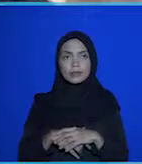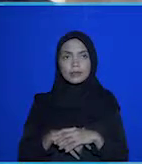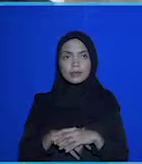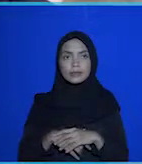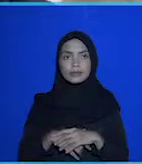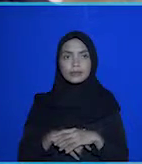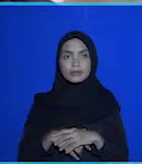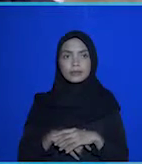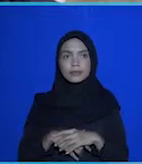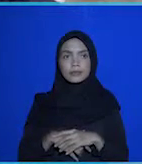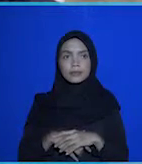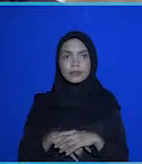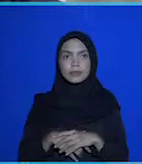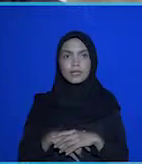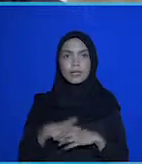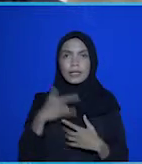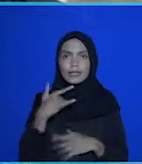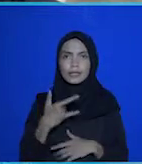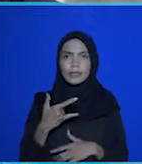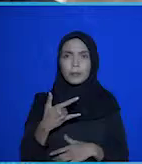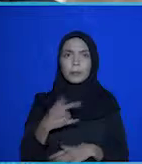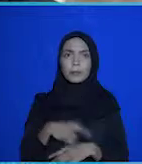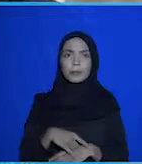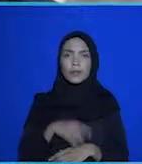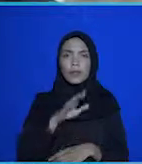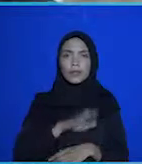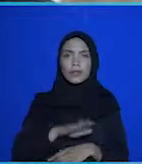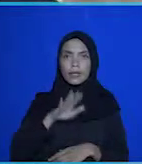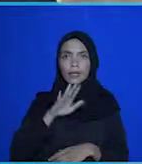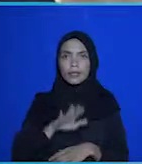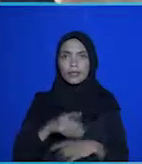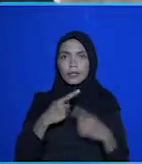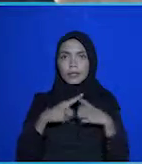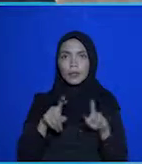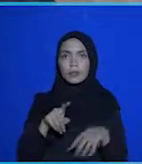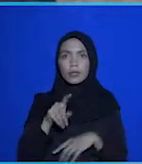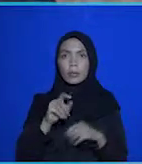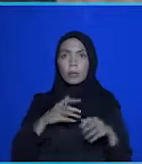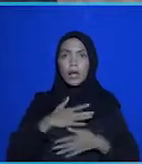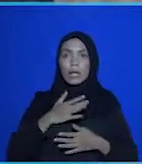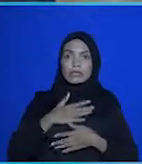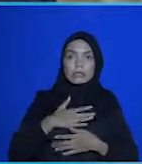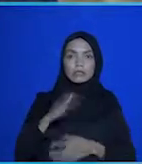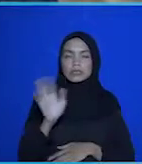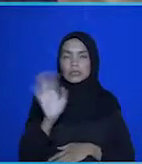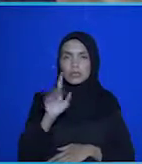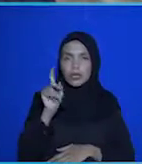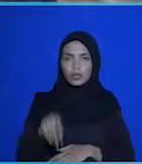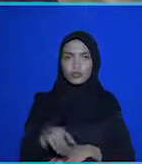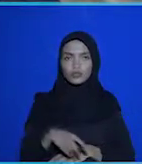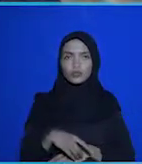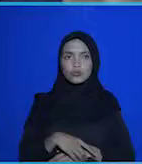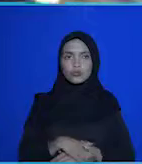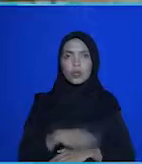Nah, kita tetap harus waspada tetapi tidak perlu